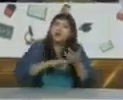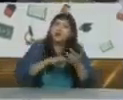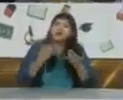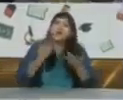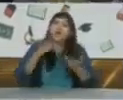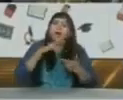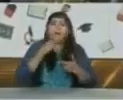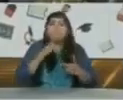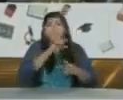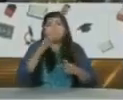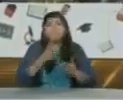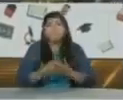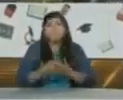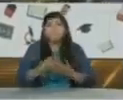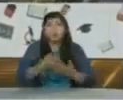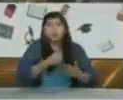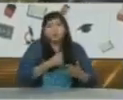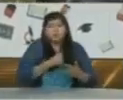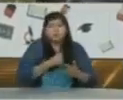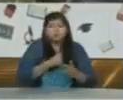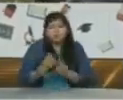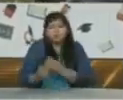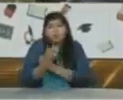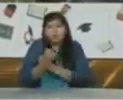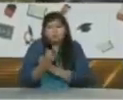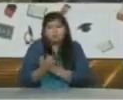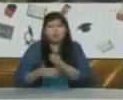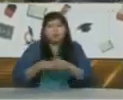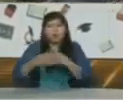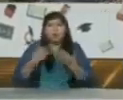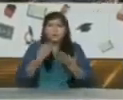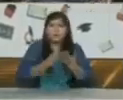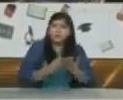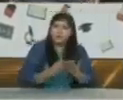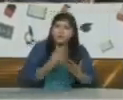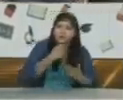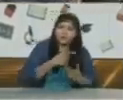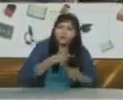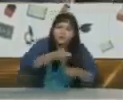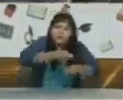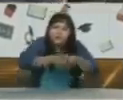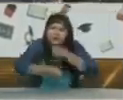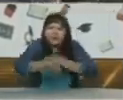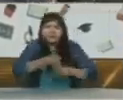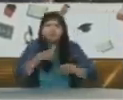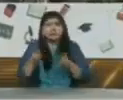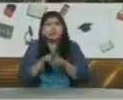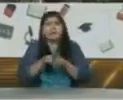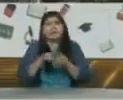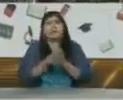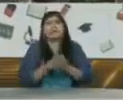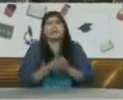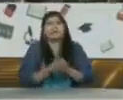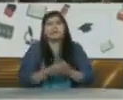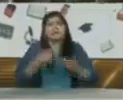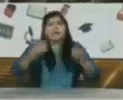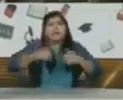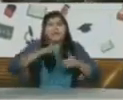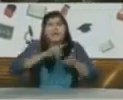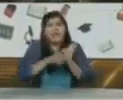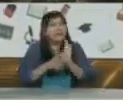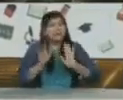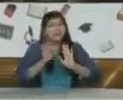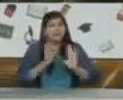मतलब खुद को कसना है। ऐसा नहीं है एग्जाम आखिरी मौका